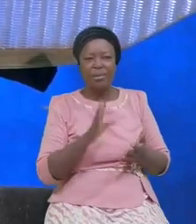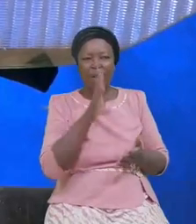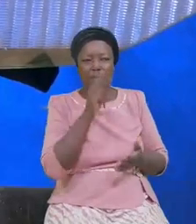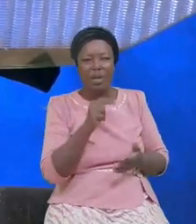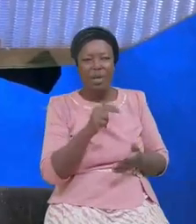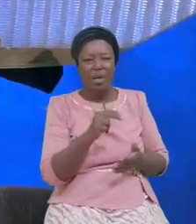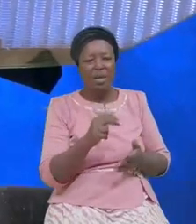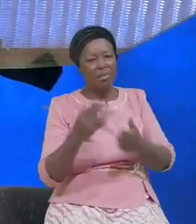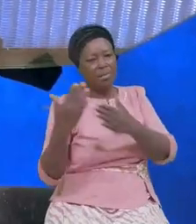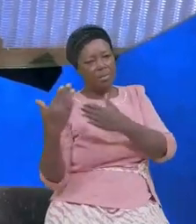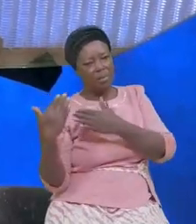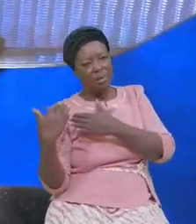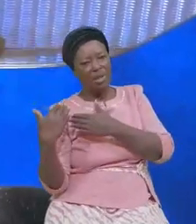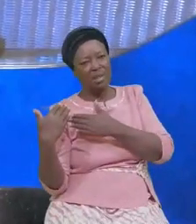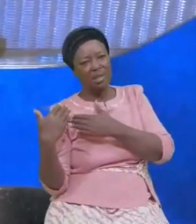accablés,